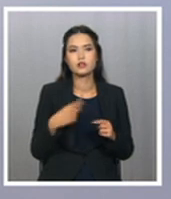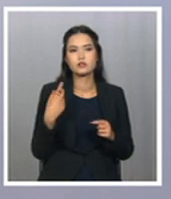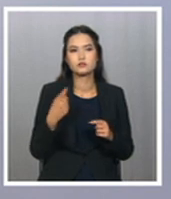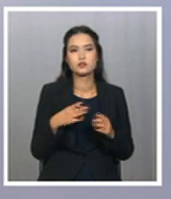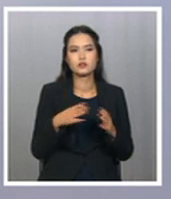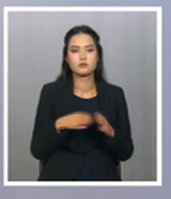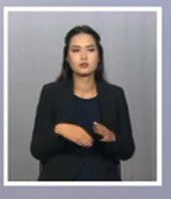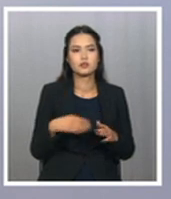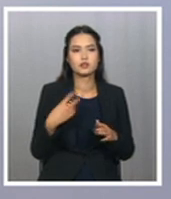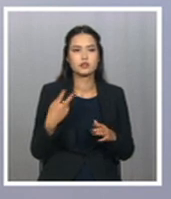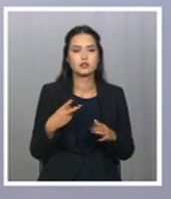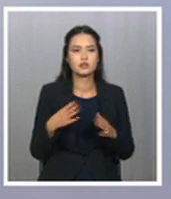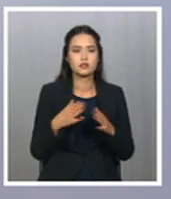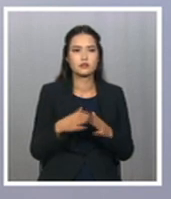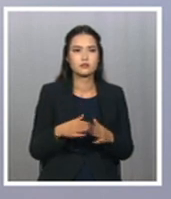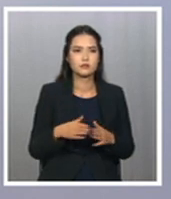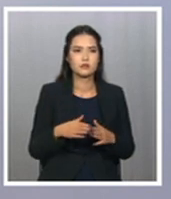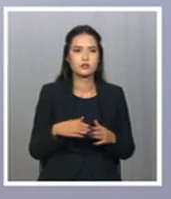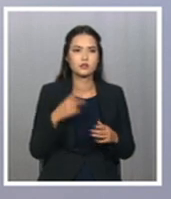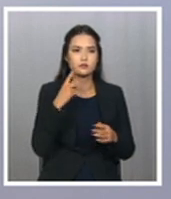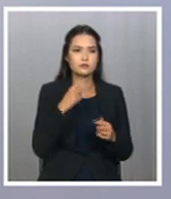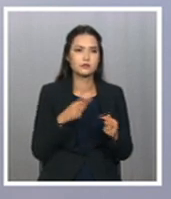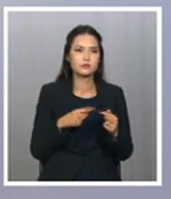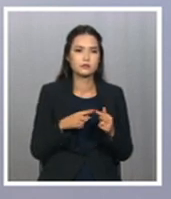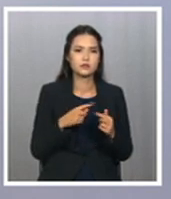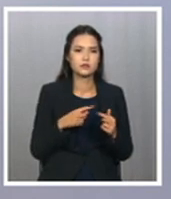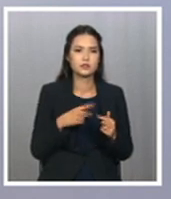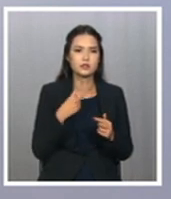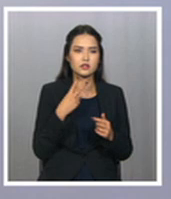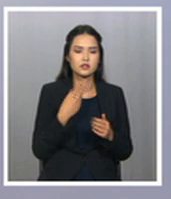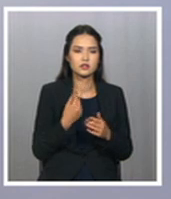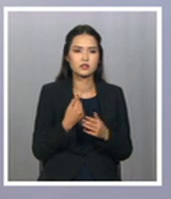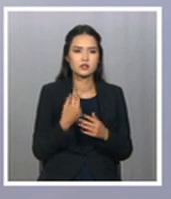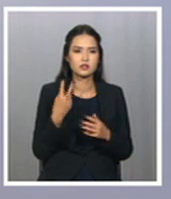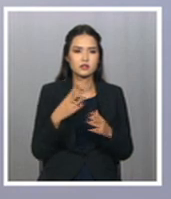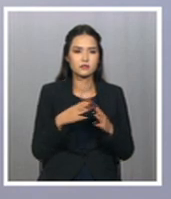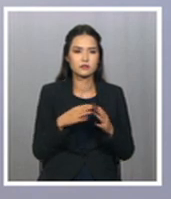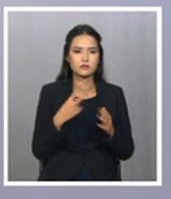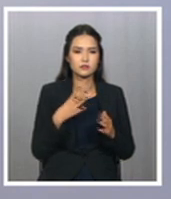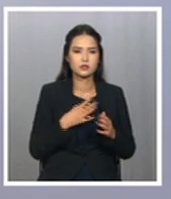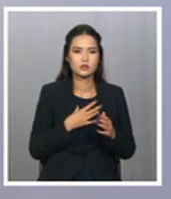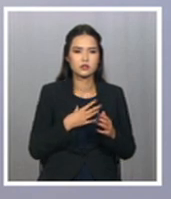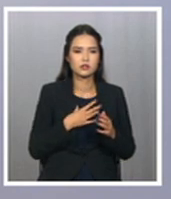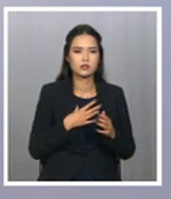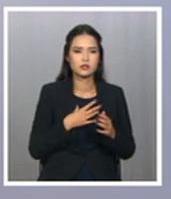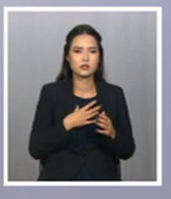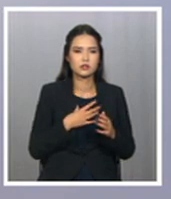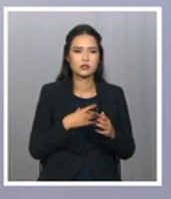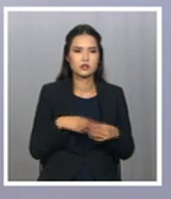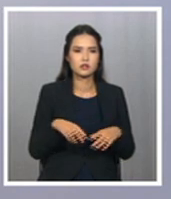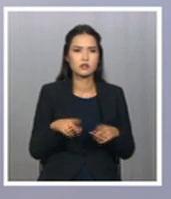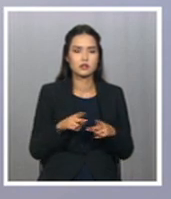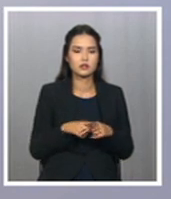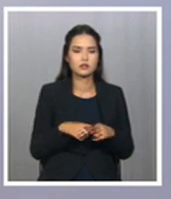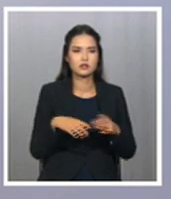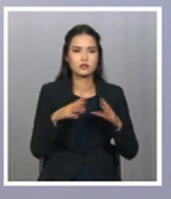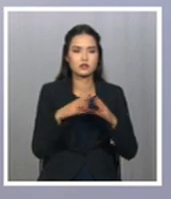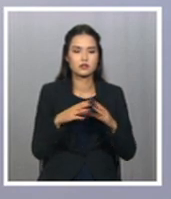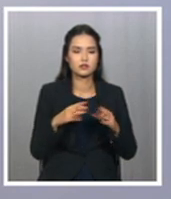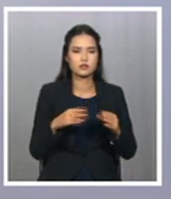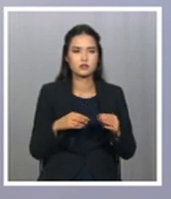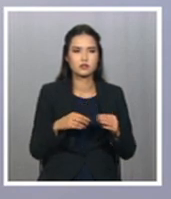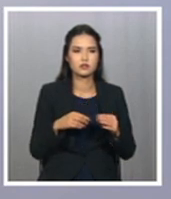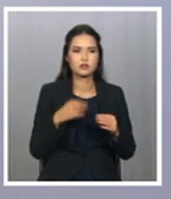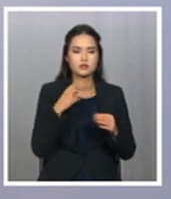осы қабырғаға іргелес жатқан екі бұрышы белгілі болса, біз үш бұрыштың қалған элементтерін таба аламыз,